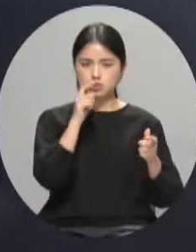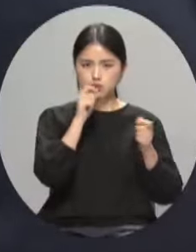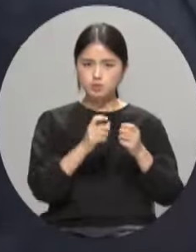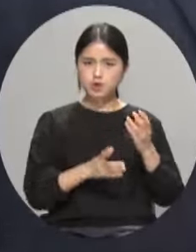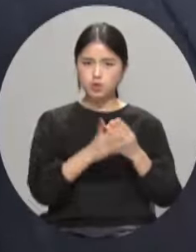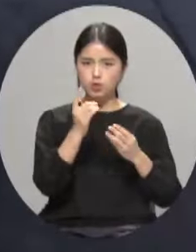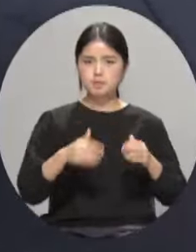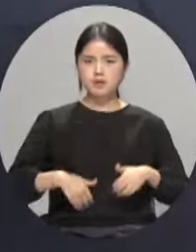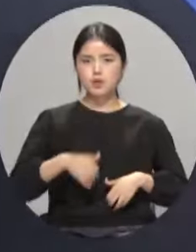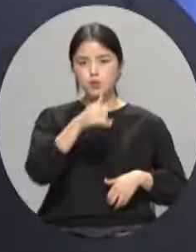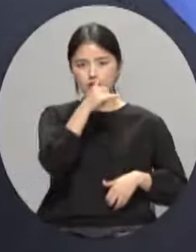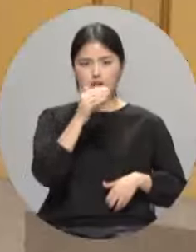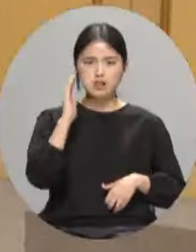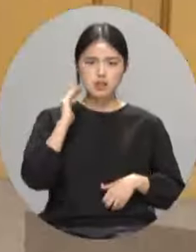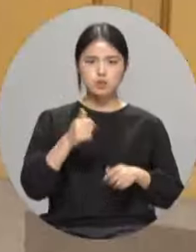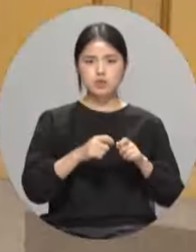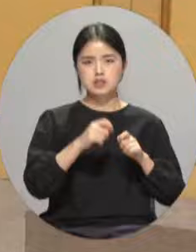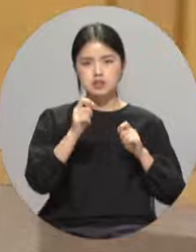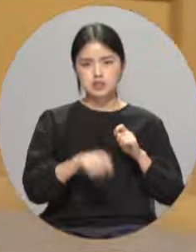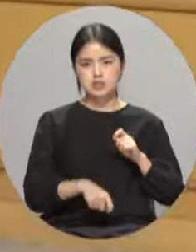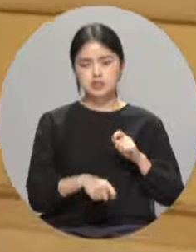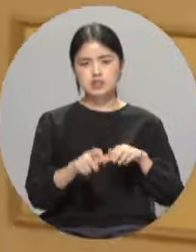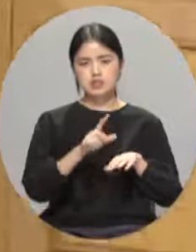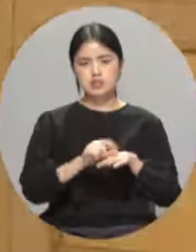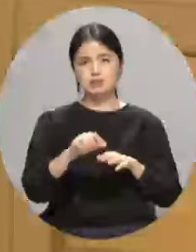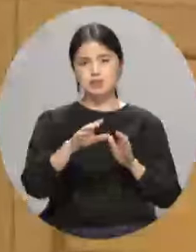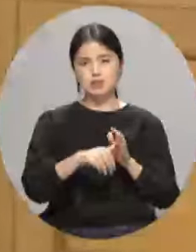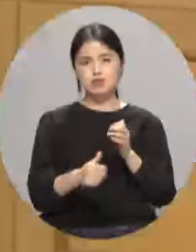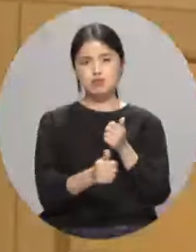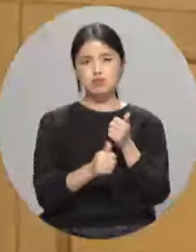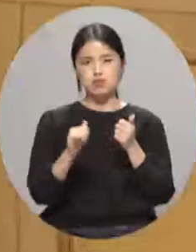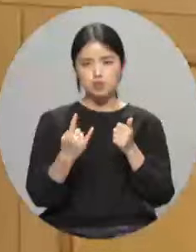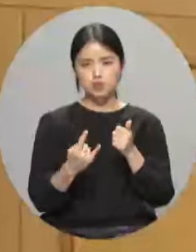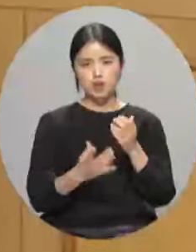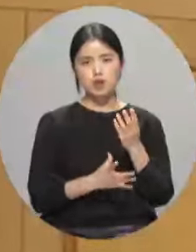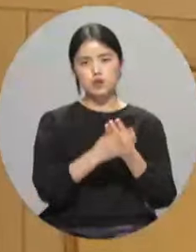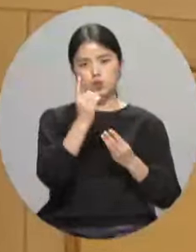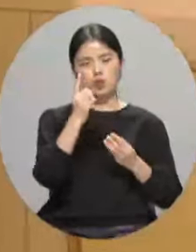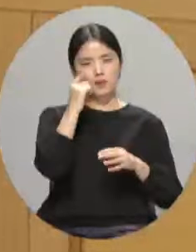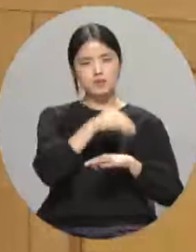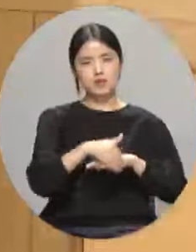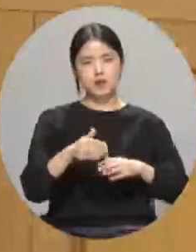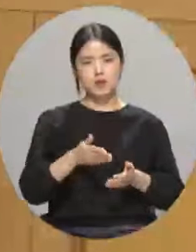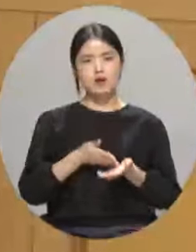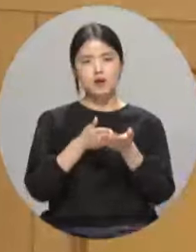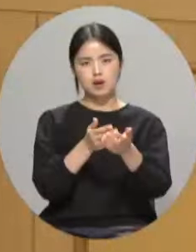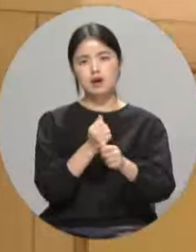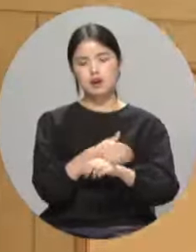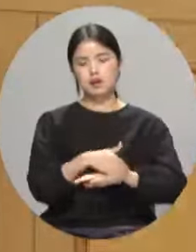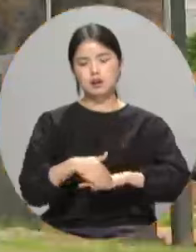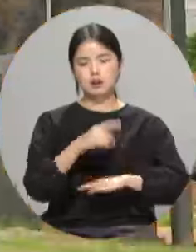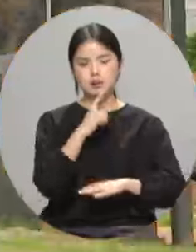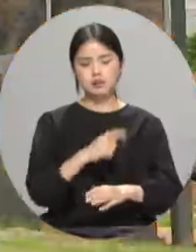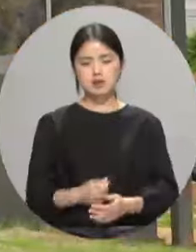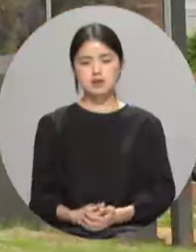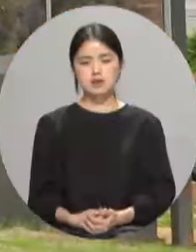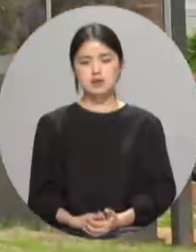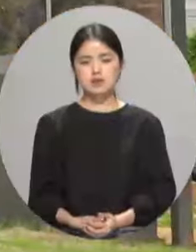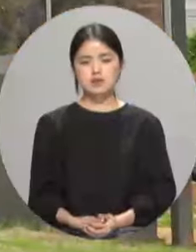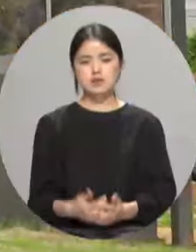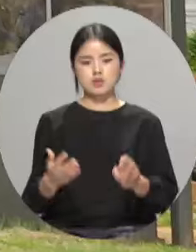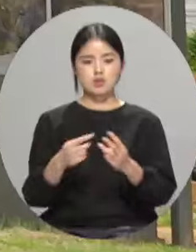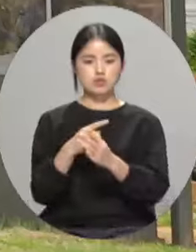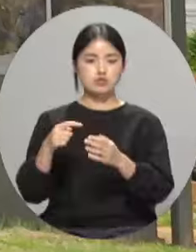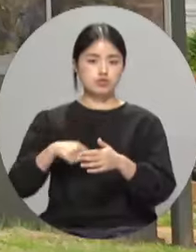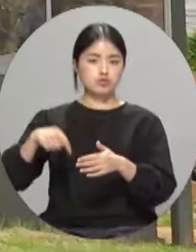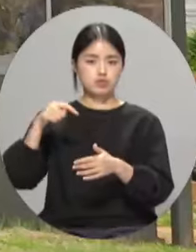필요성을 따지는 대통령실 직속 지방시대위원회에 통합 건의서를 제출한다는 방침입니다. 완주군